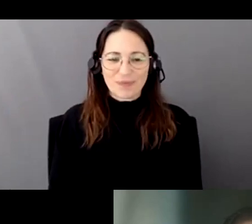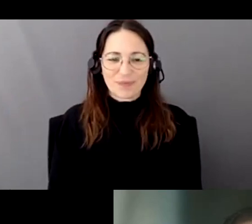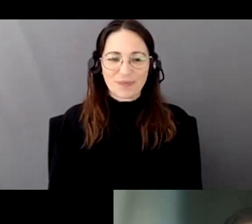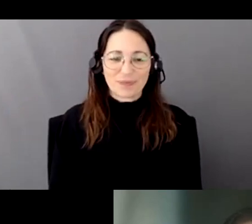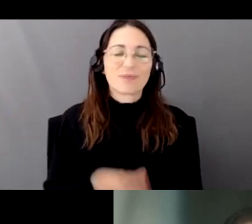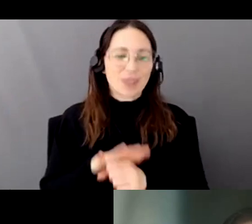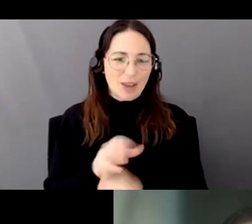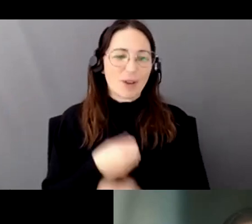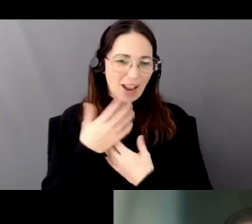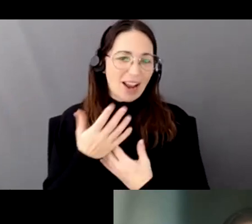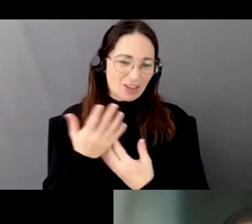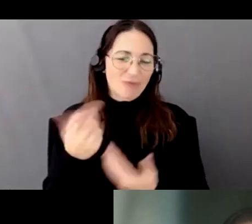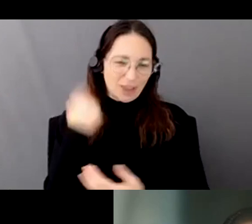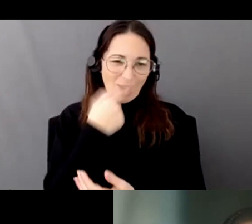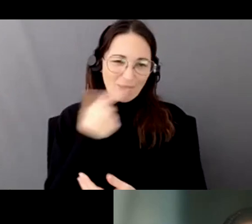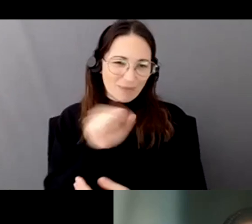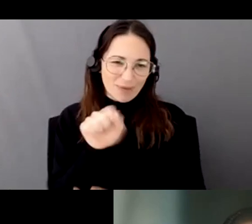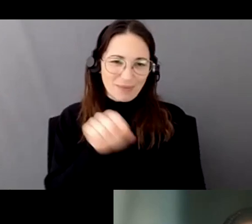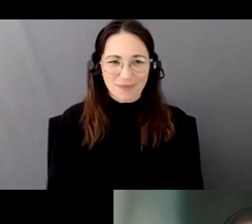des témoignages de ce genre, ouais.